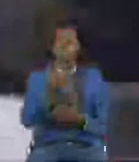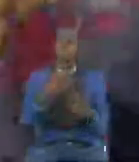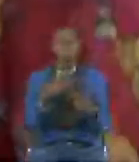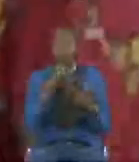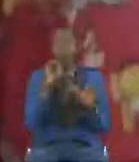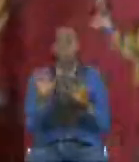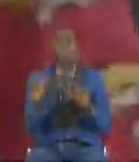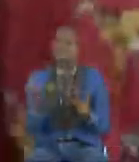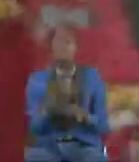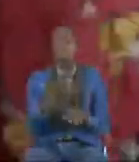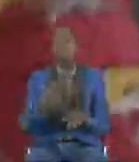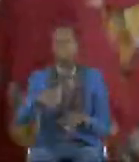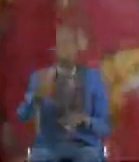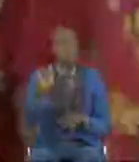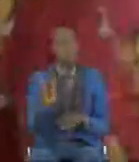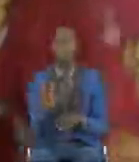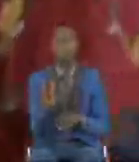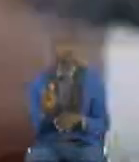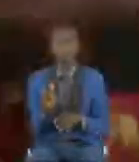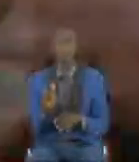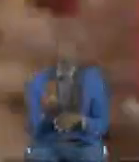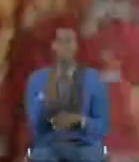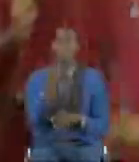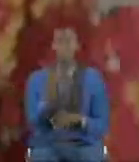Tu n'as encore rien fait.